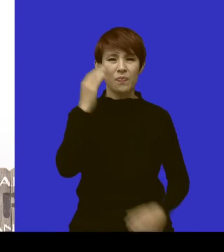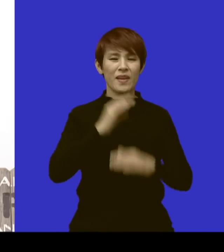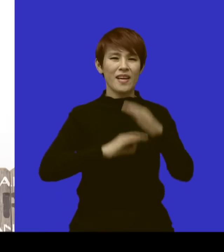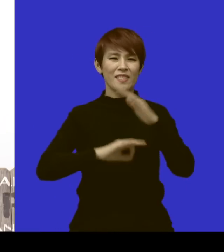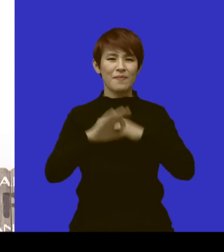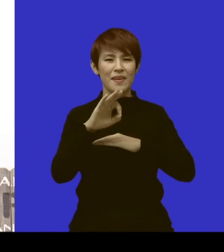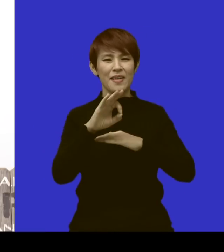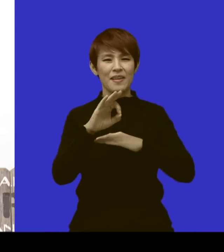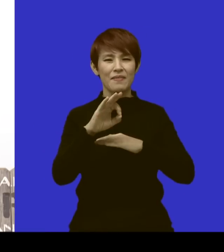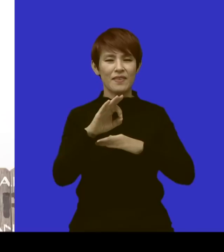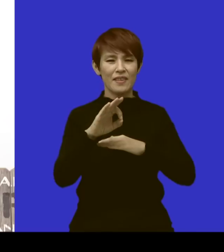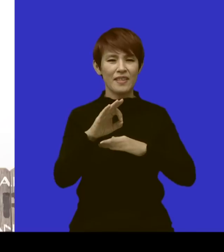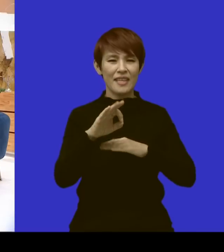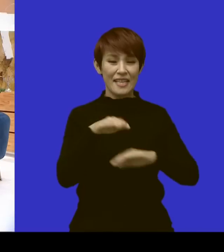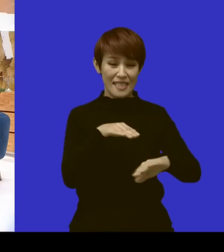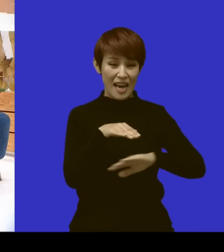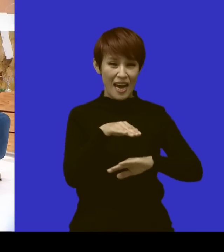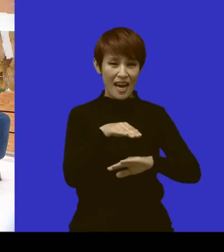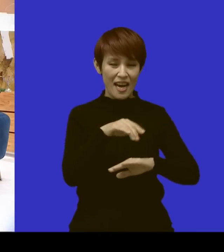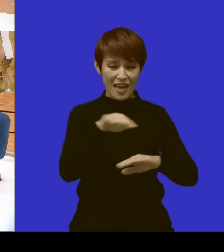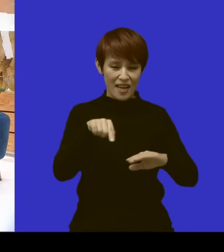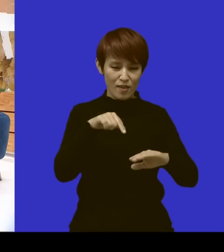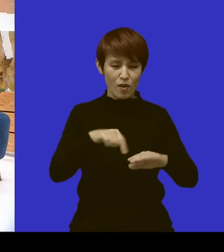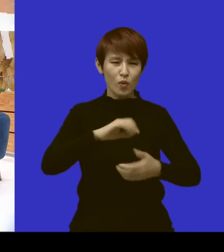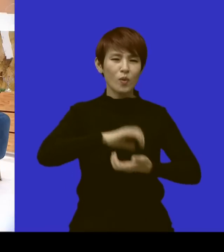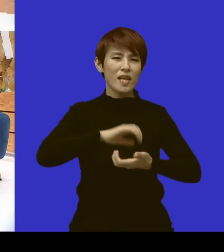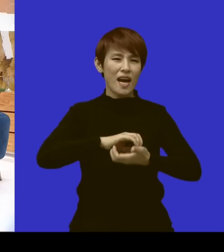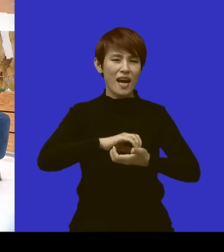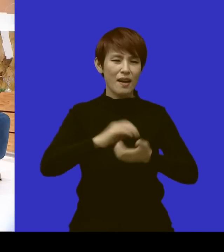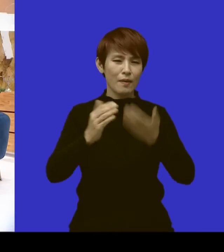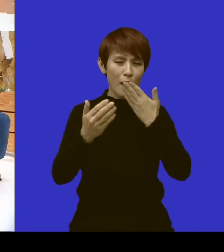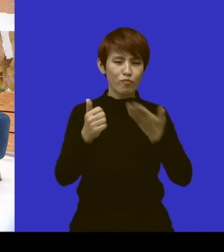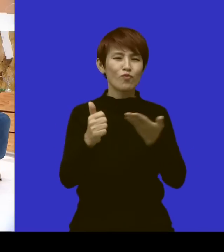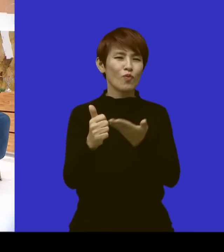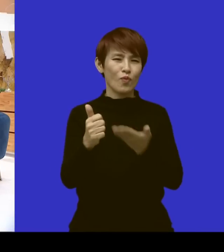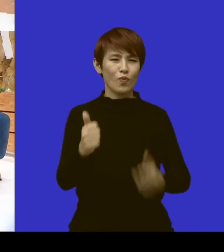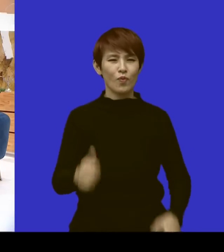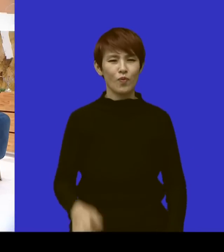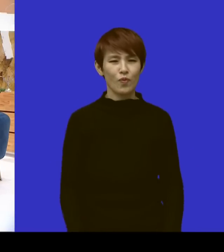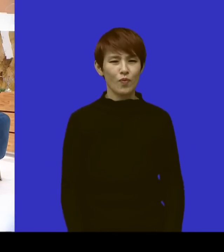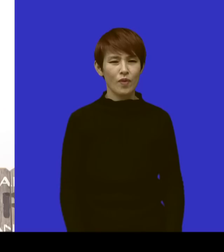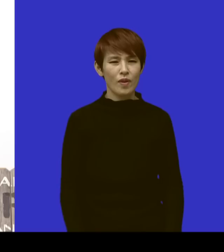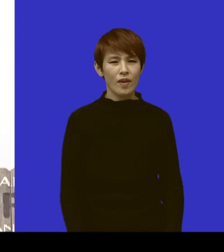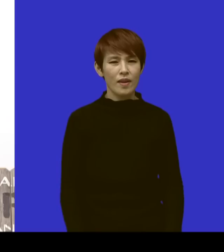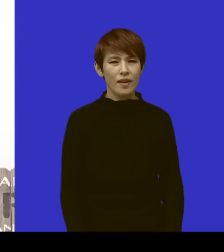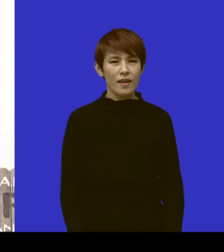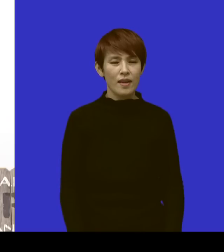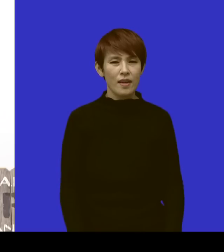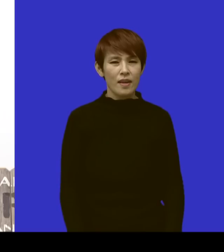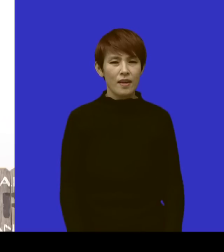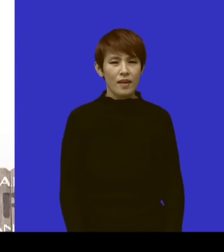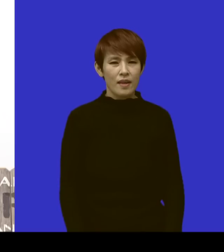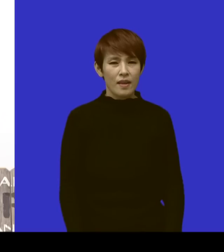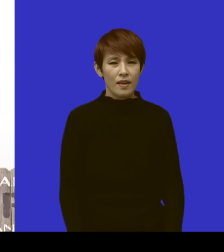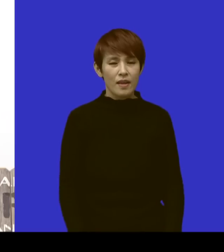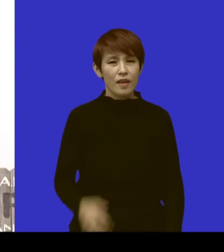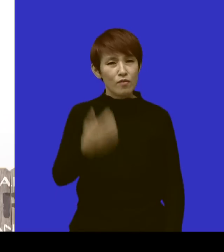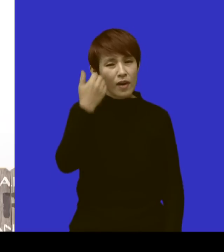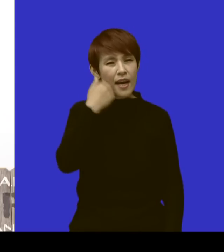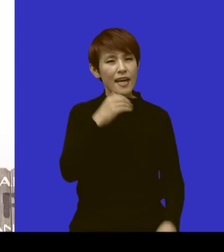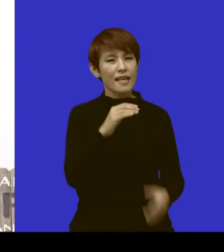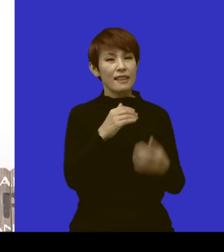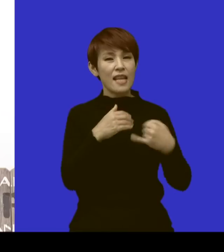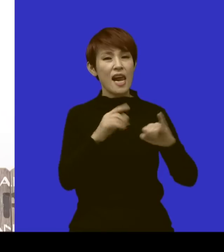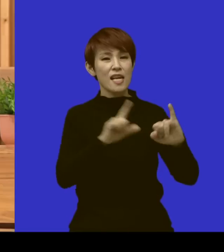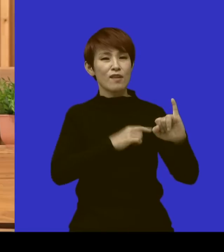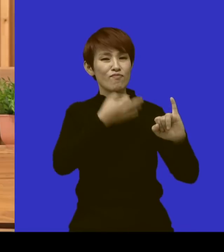차에서 그냥 도시락 싸갖고 와서 주거든요. 예. 등교하기 전에. 네네. 네, 먹고 있는데 예지야 하고